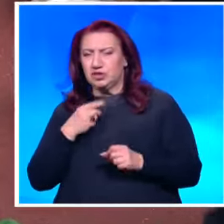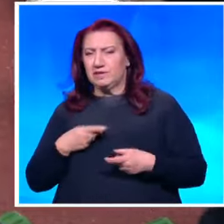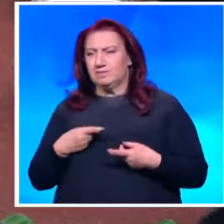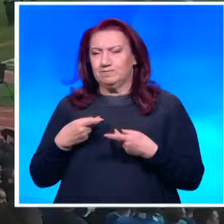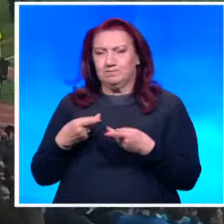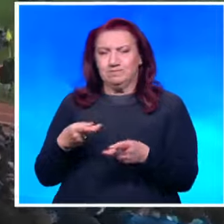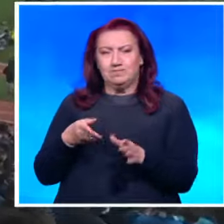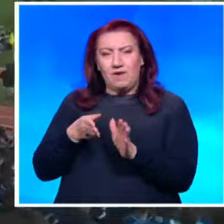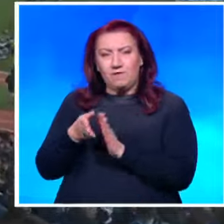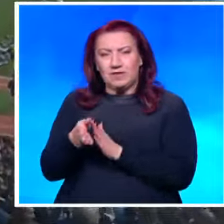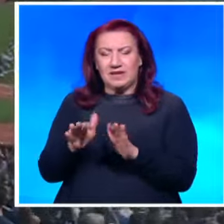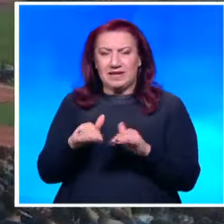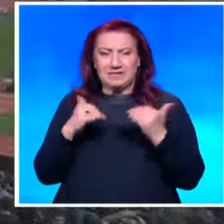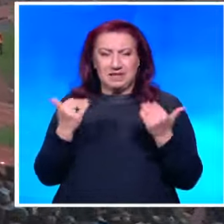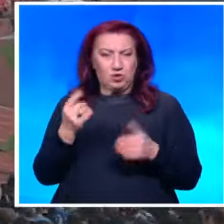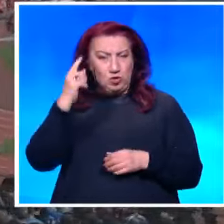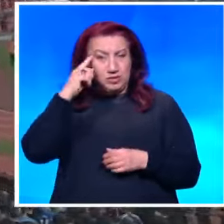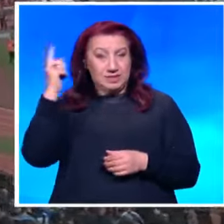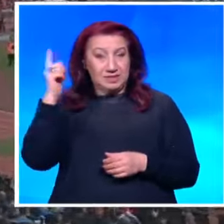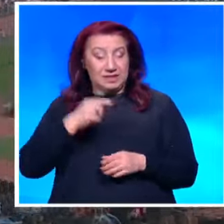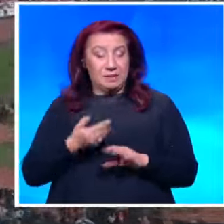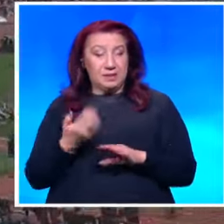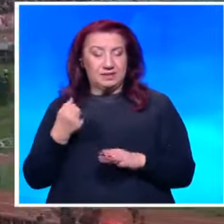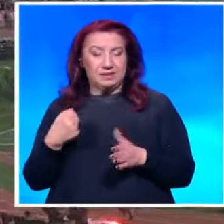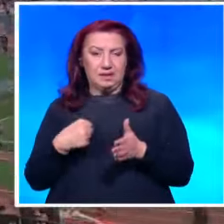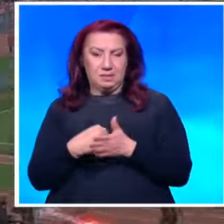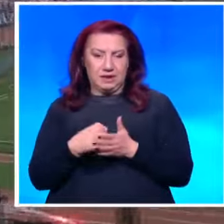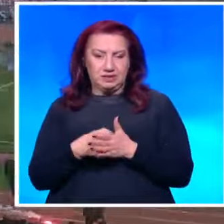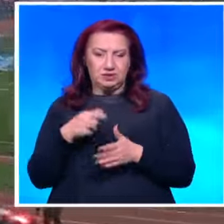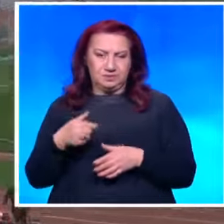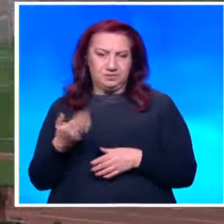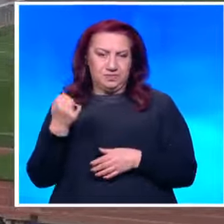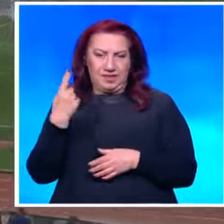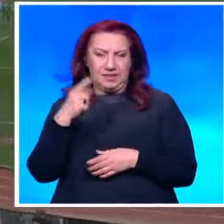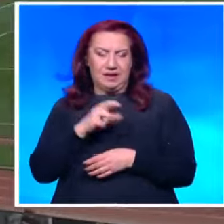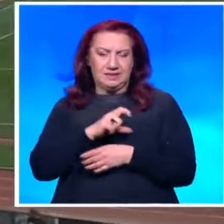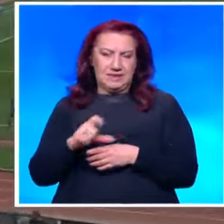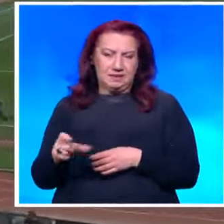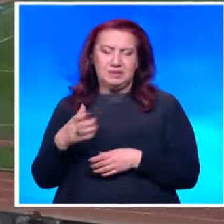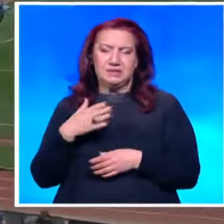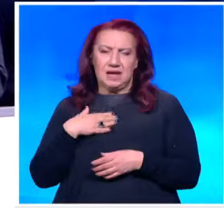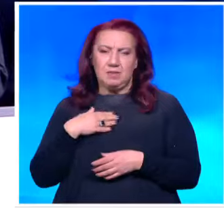цялата седмица сега има полицейско присъствие на стадион Васил Левски.